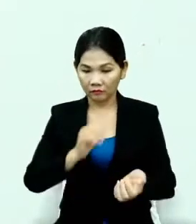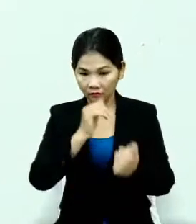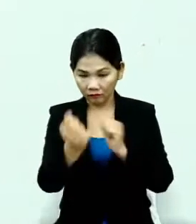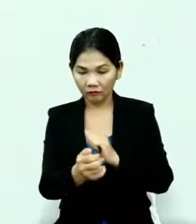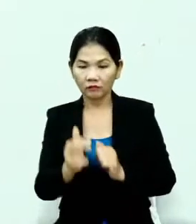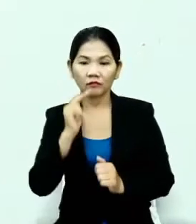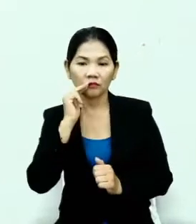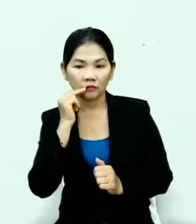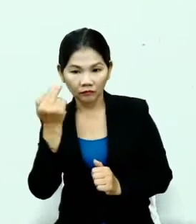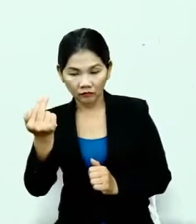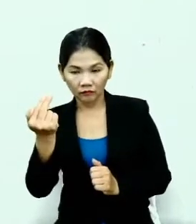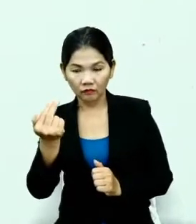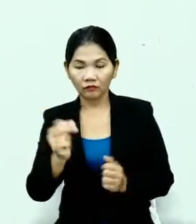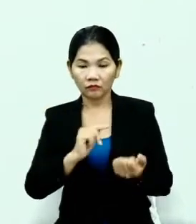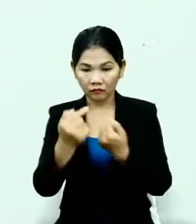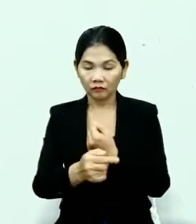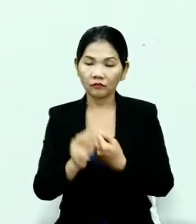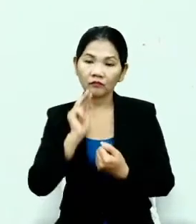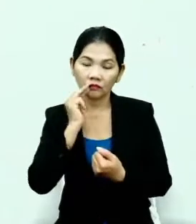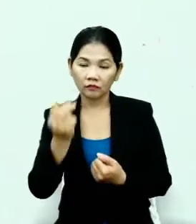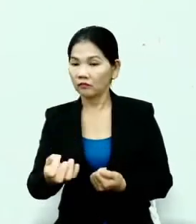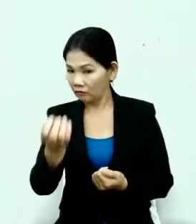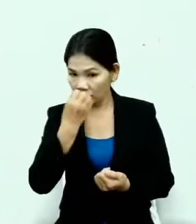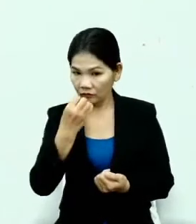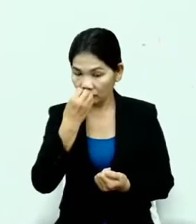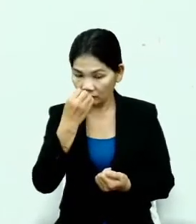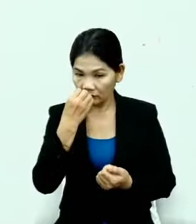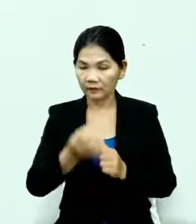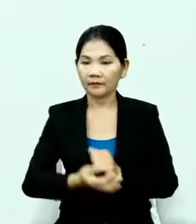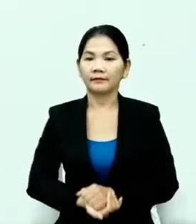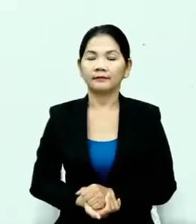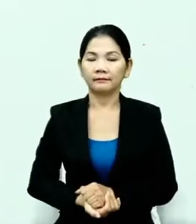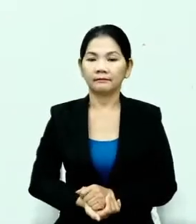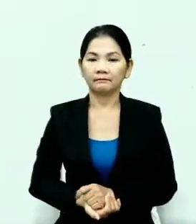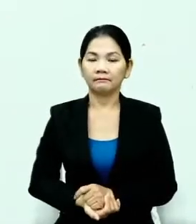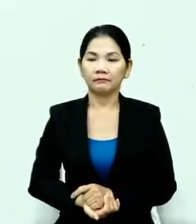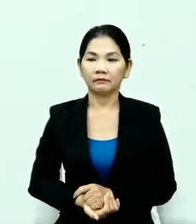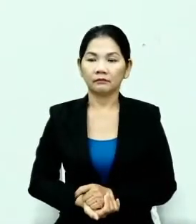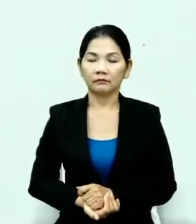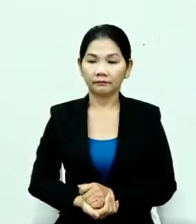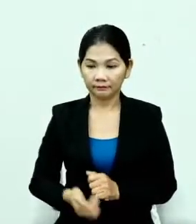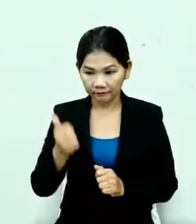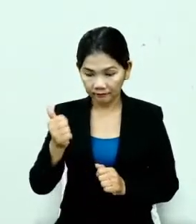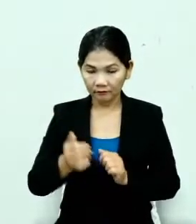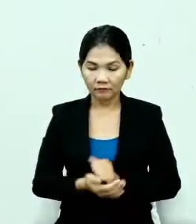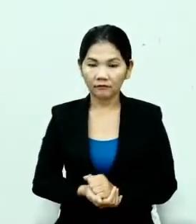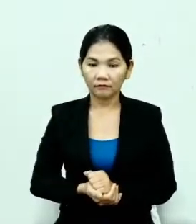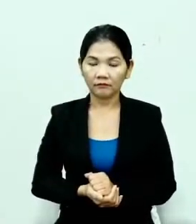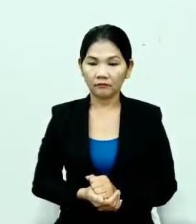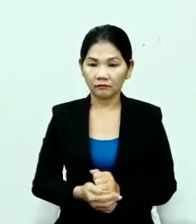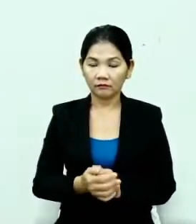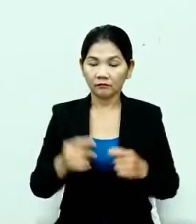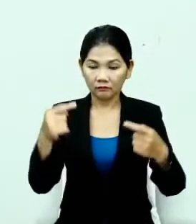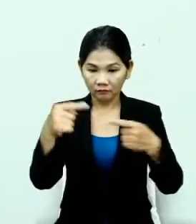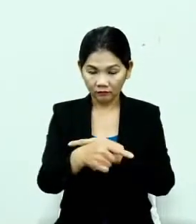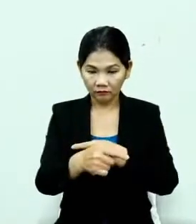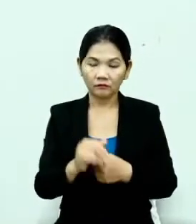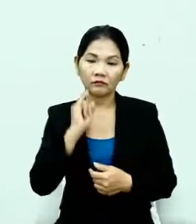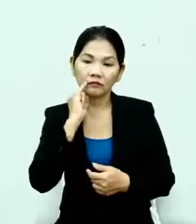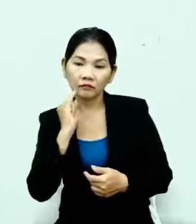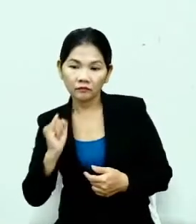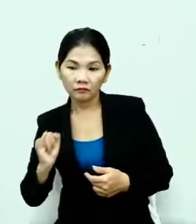chảy mốc có tờ chế play chơi đá túm vô mốc bó rịp hộp bàn chà là ổn á chẳng tí tí bị chảy